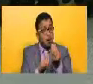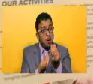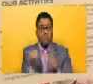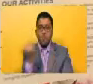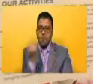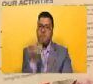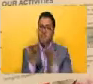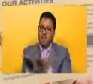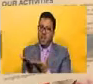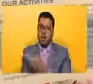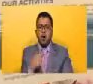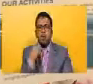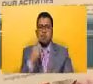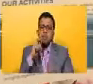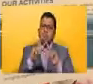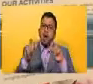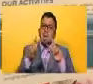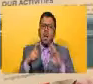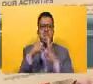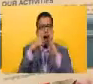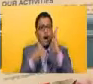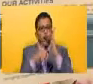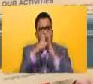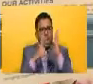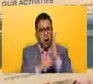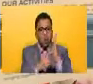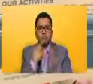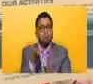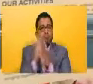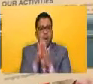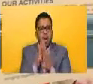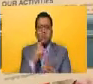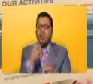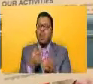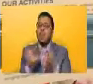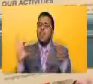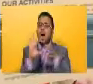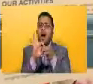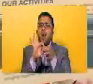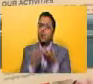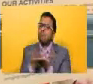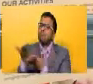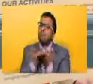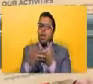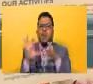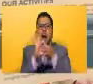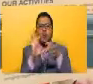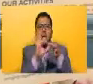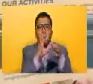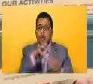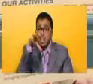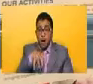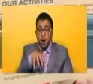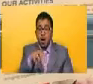المجال. نحن نبحث عن سبل التعاون القانوني وتأطيرها في إطار تعاون ليس فقط إقليمي ولكن أيضا دولي